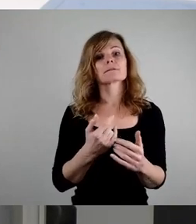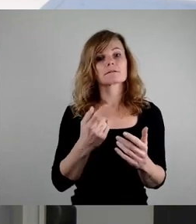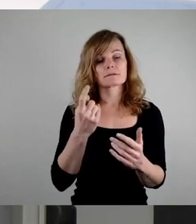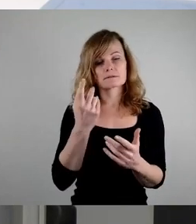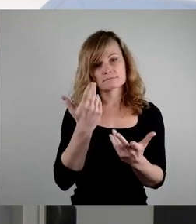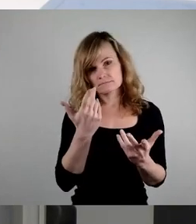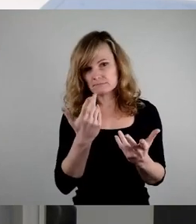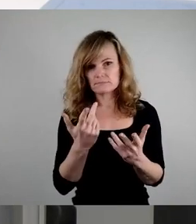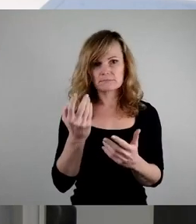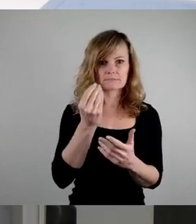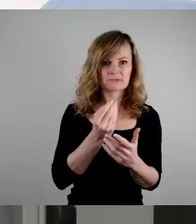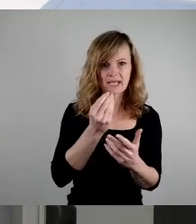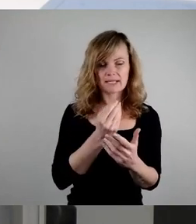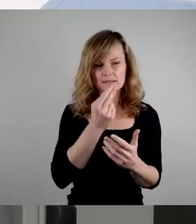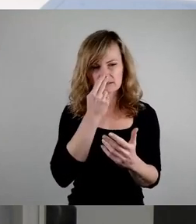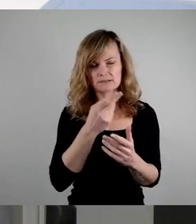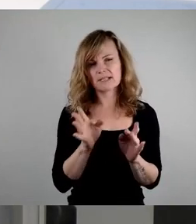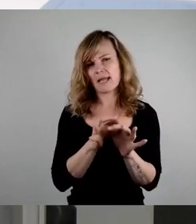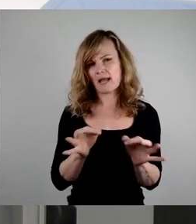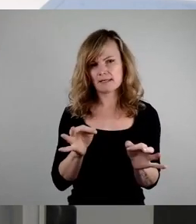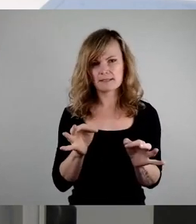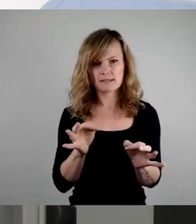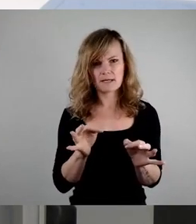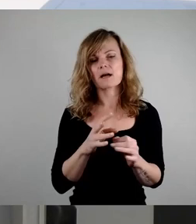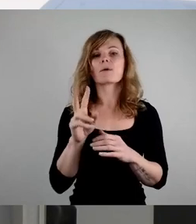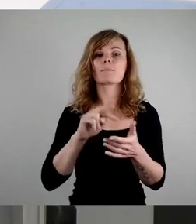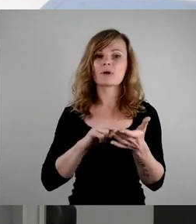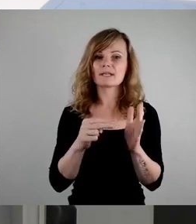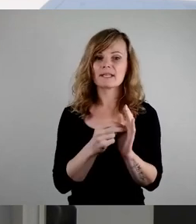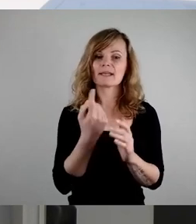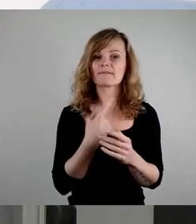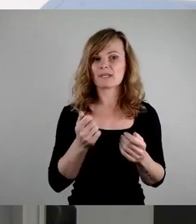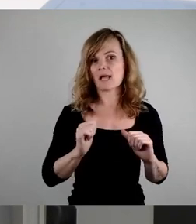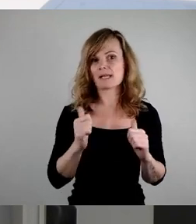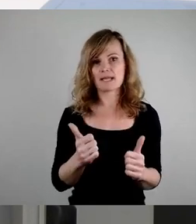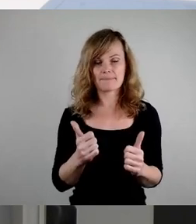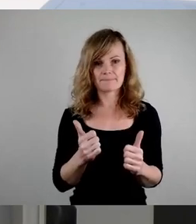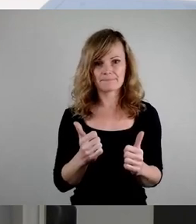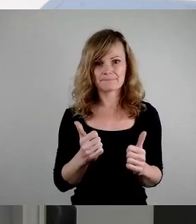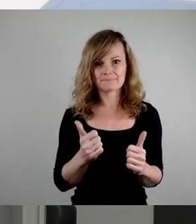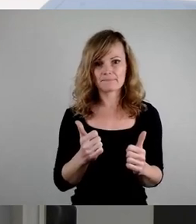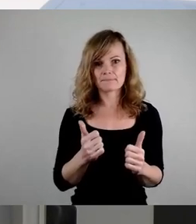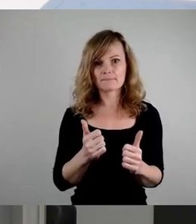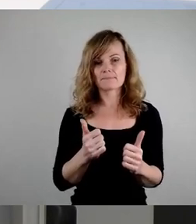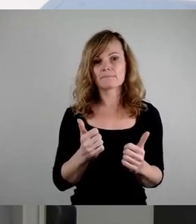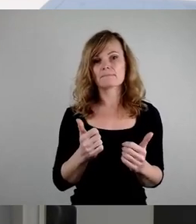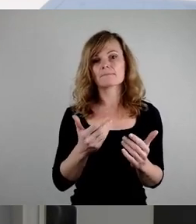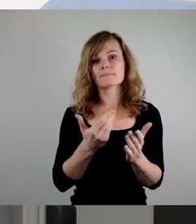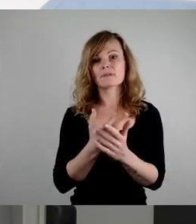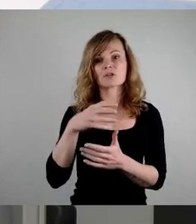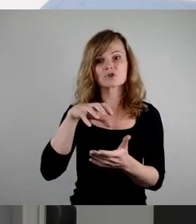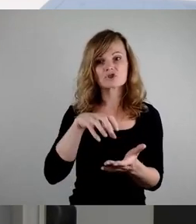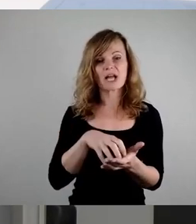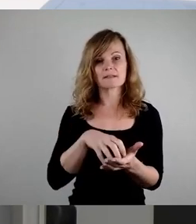ehrlich machen. Ist denn unter der Politik, die wir erleben, die ja von außen vor allen Dingen an die Stadt herangetragen